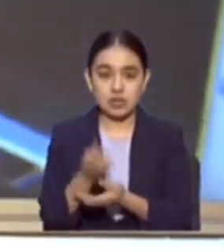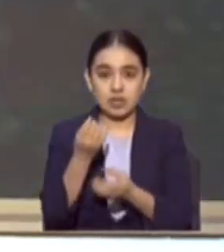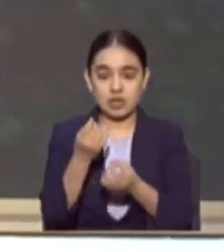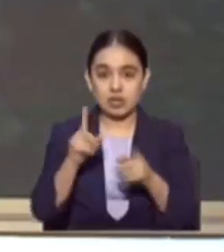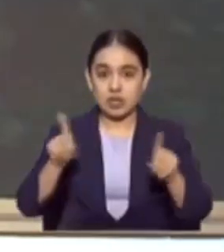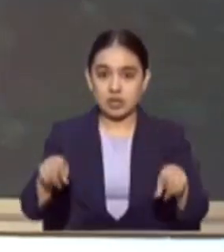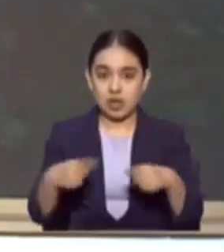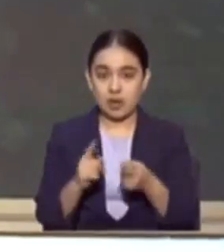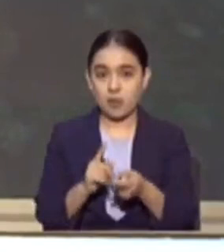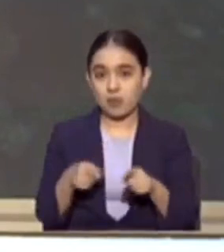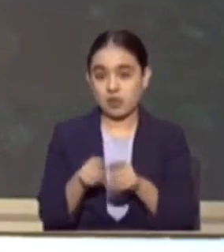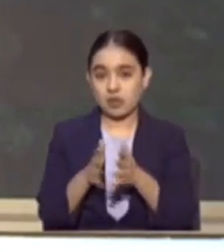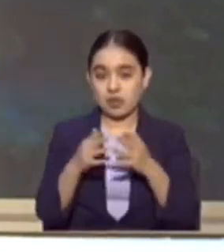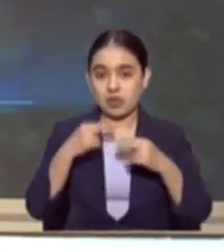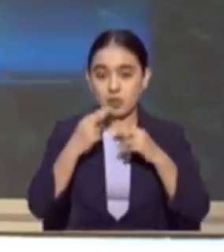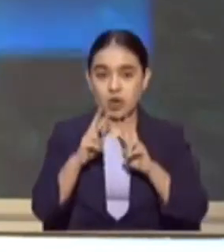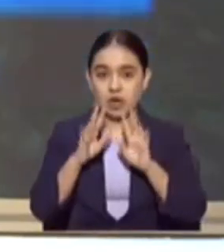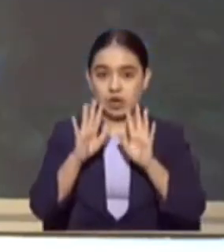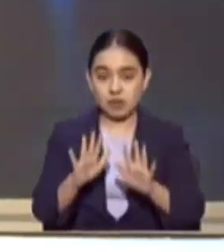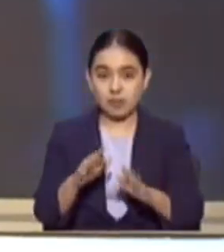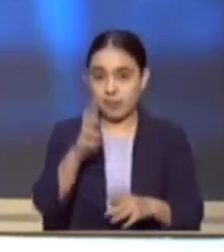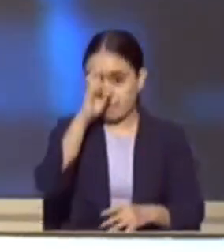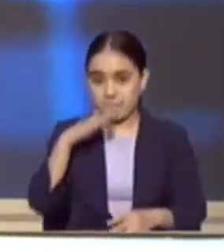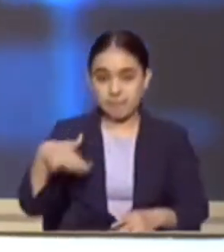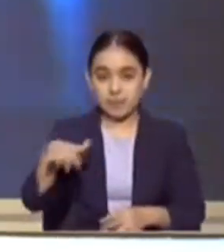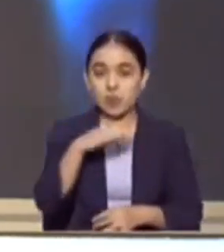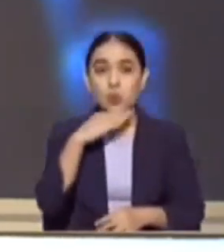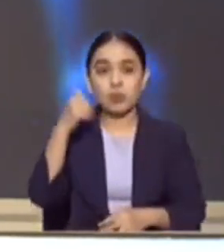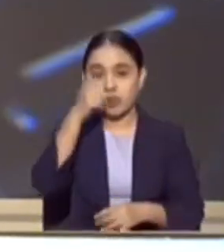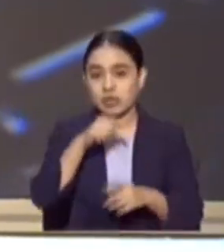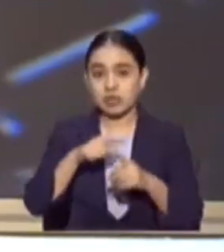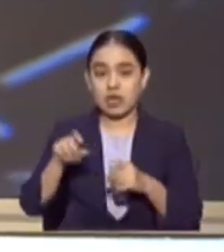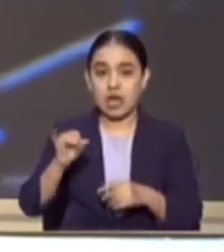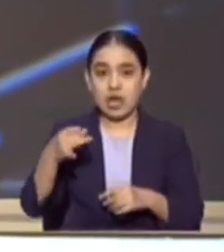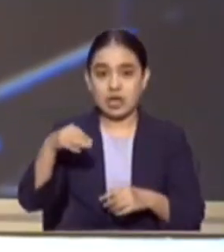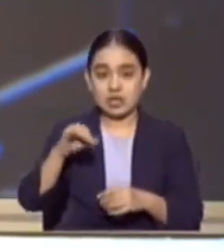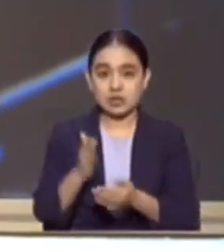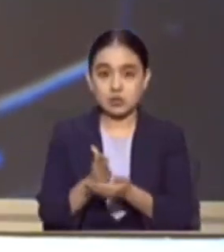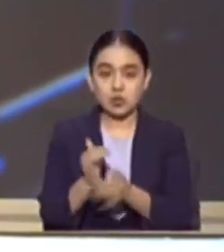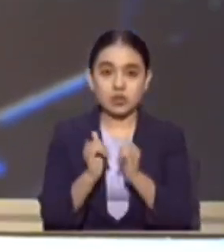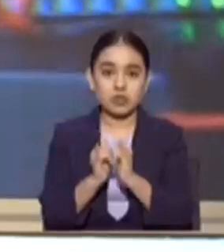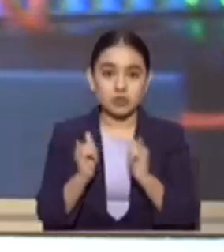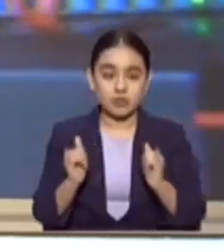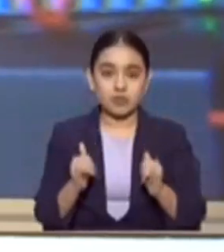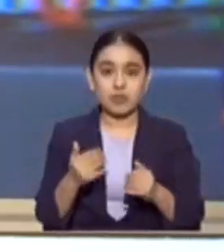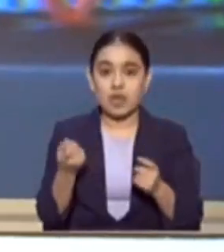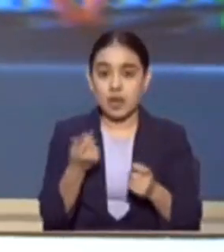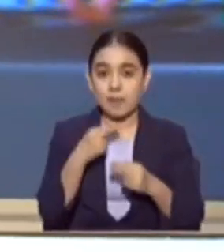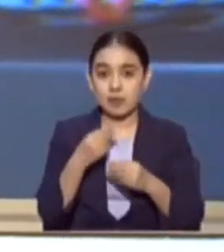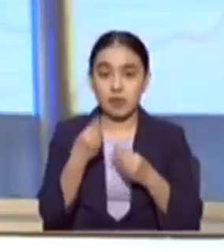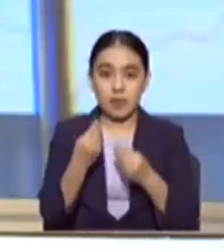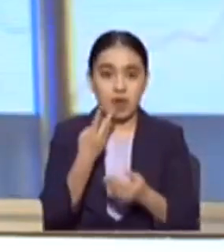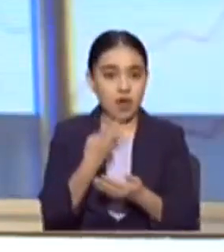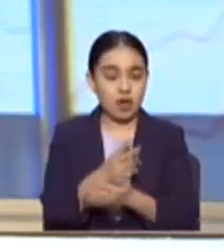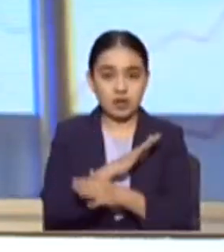yanada takomillashtirishga katta e'tibor qaratilmoqda. Mamlakatimizda ko'p yillar davomida IT sohasini rivojlantirishga kam e'tibor